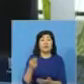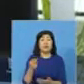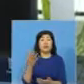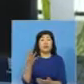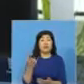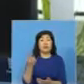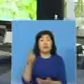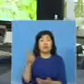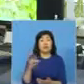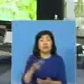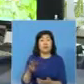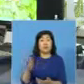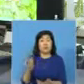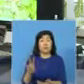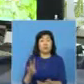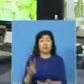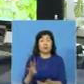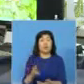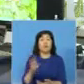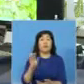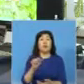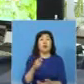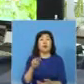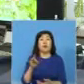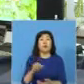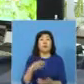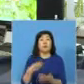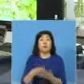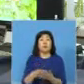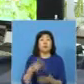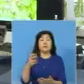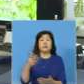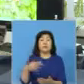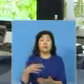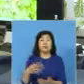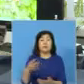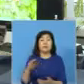411 миллионов, также по агробизнесу 240 миллионов. И также по